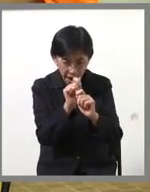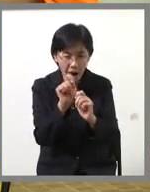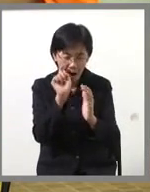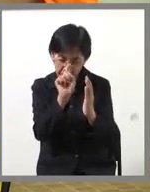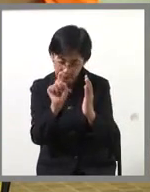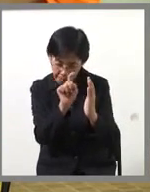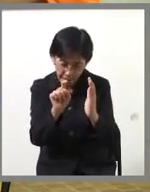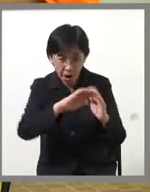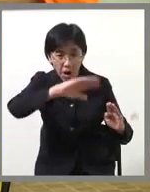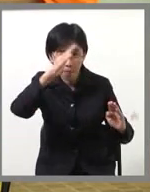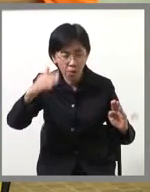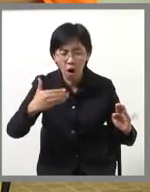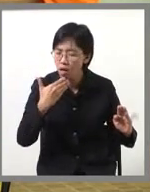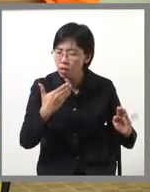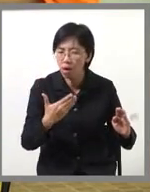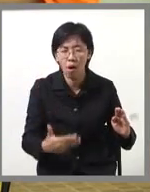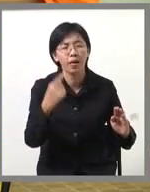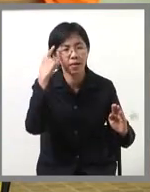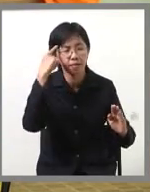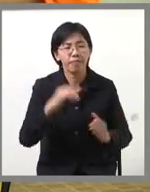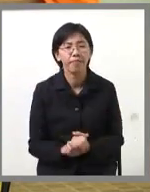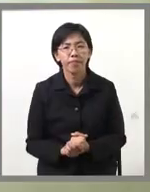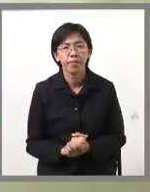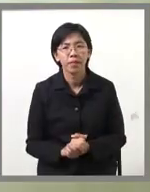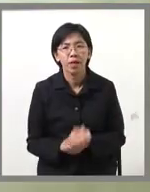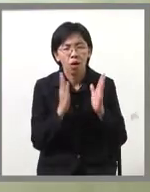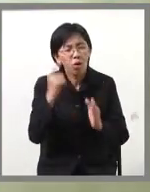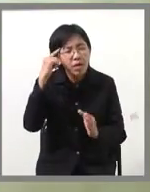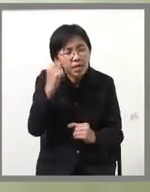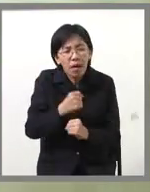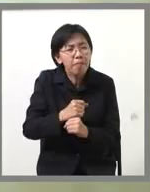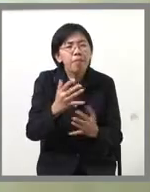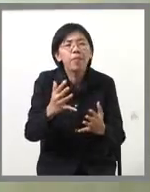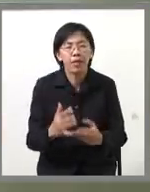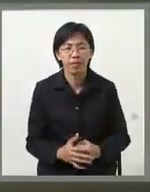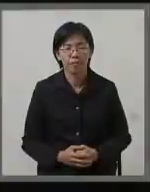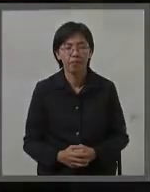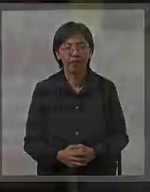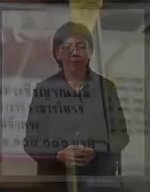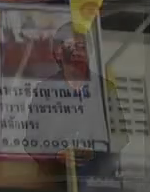อหินสลักติดกับภูเขามันจึงจะคงทนถาวรแต่ว่ามันไม่มีคนคิดทำ